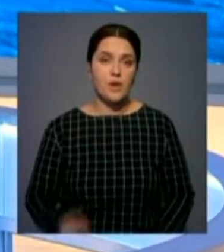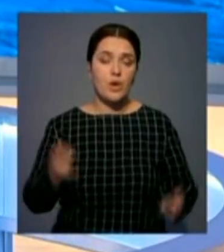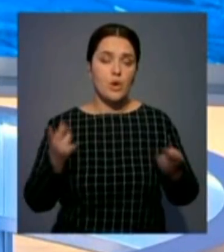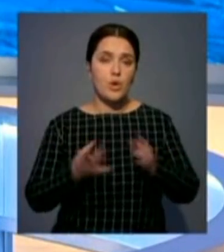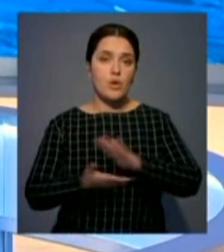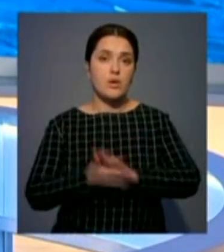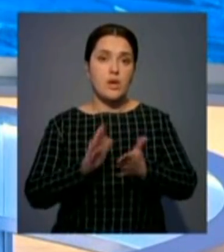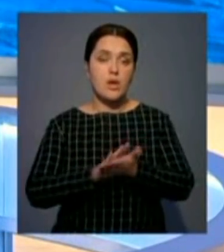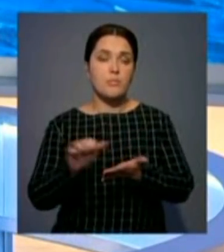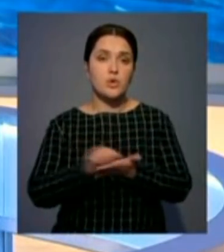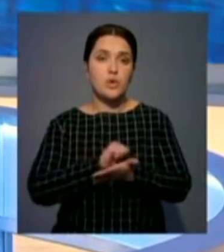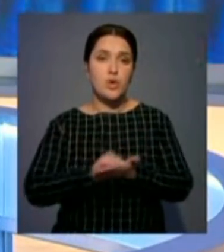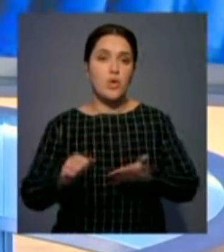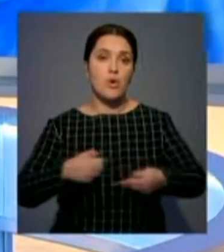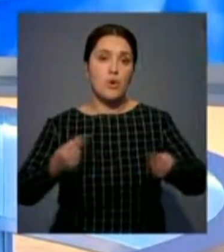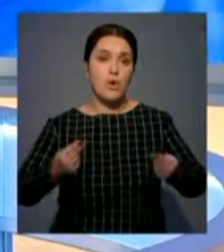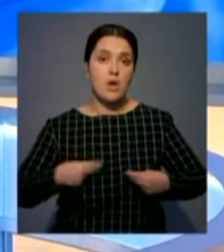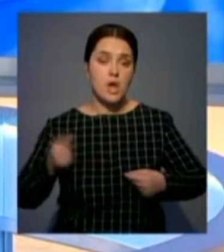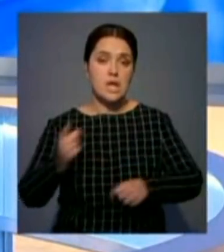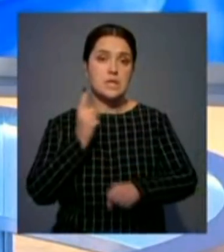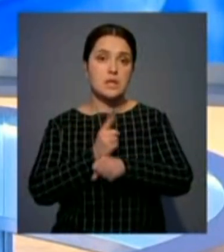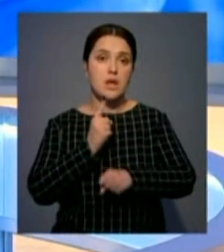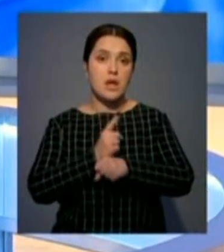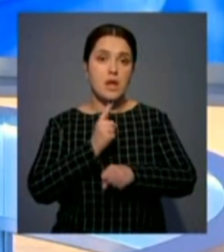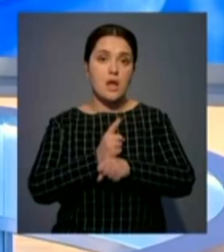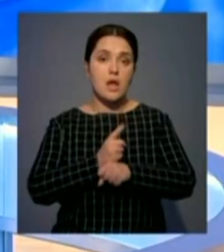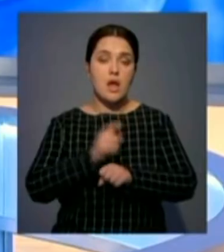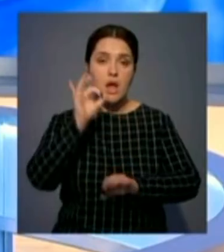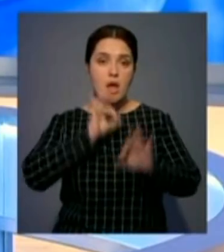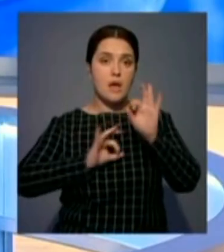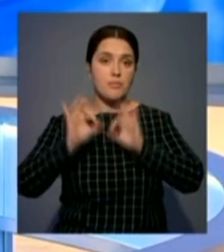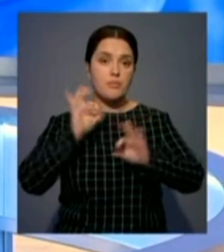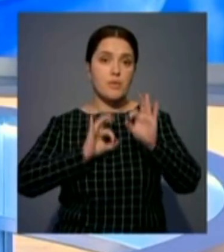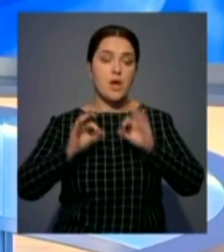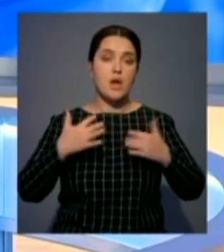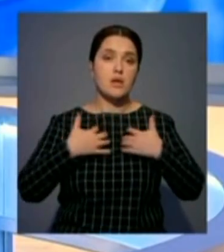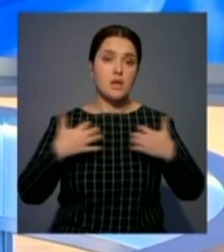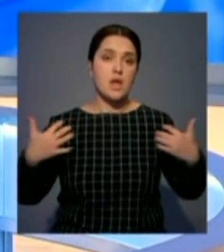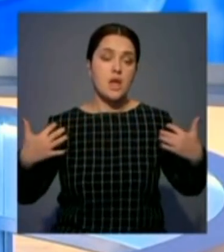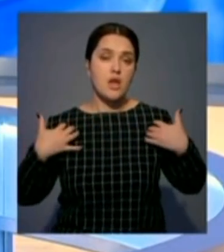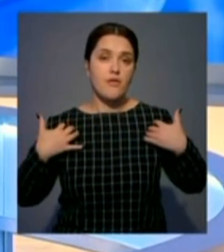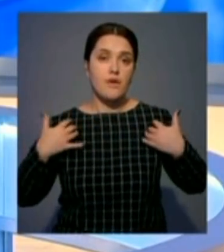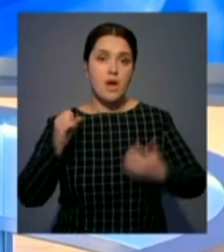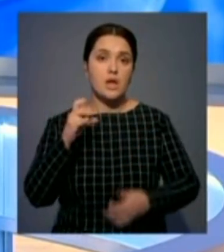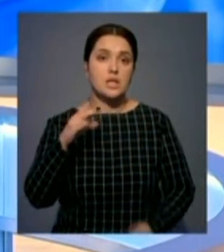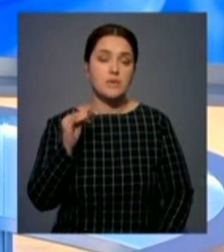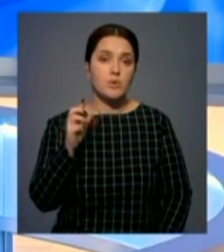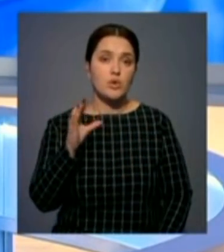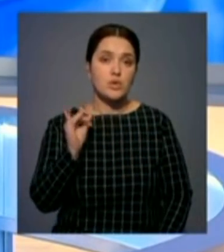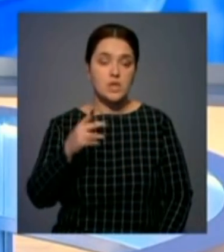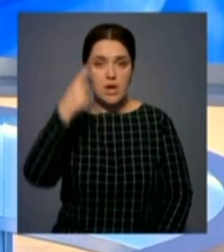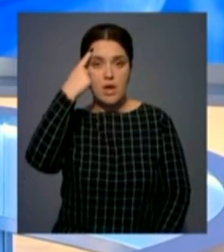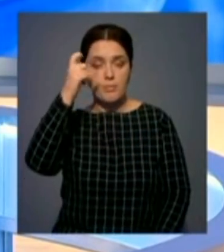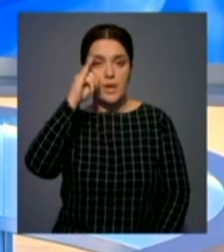Разработать конвенцию, которая исключит применение антибиотиков не в лечебных целях в животноводческой сфере, призывают казахстанские